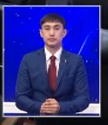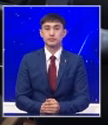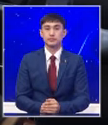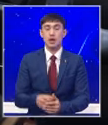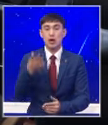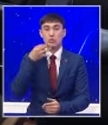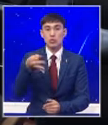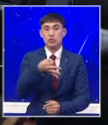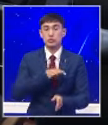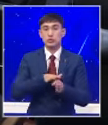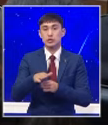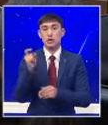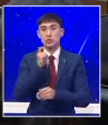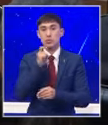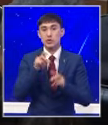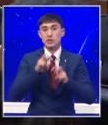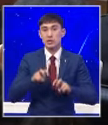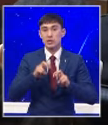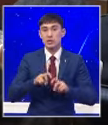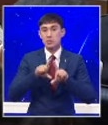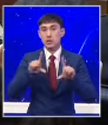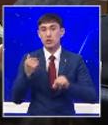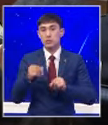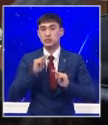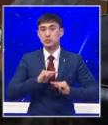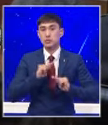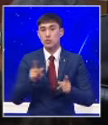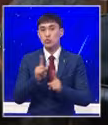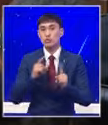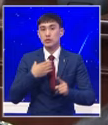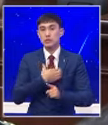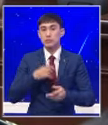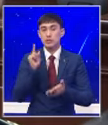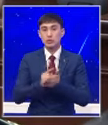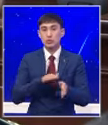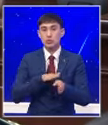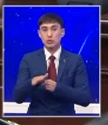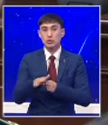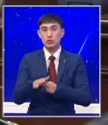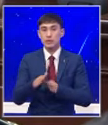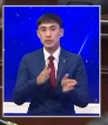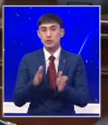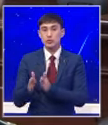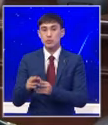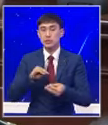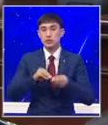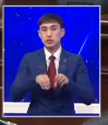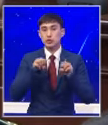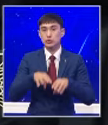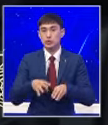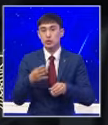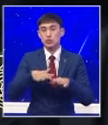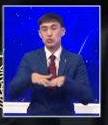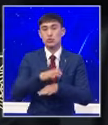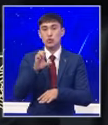Алматы облысы бойынша экономикалық тергеп-тексеру департаментінің қызметі өзекті міндеттерді орындауға, жүйелі мәселелерді шешуге